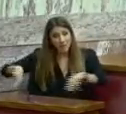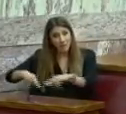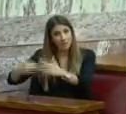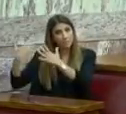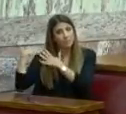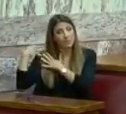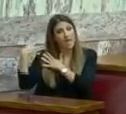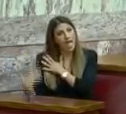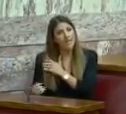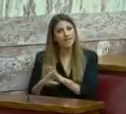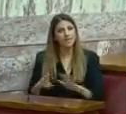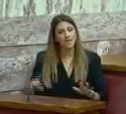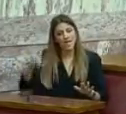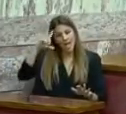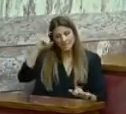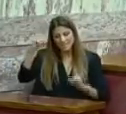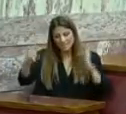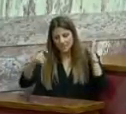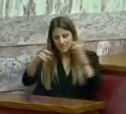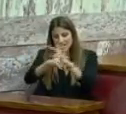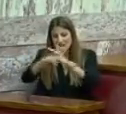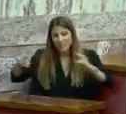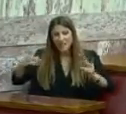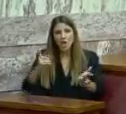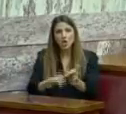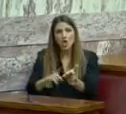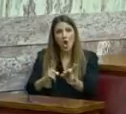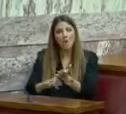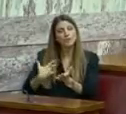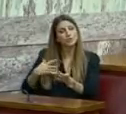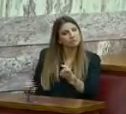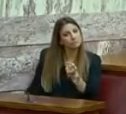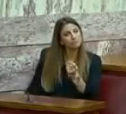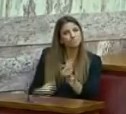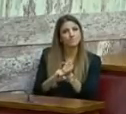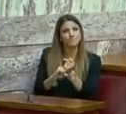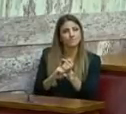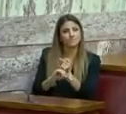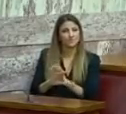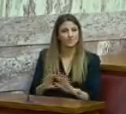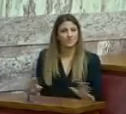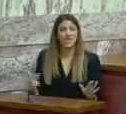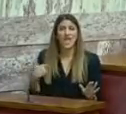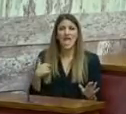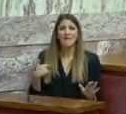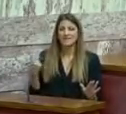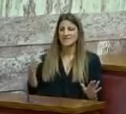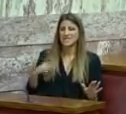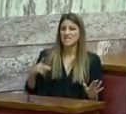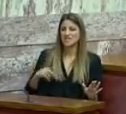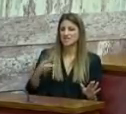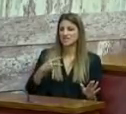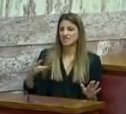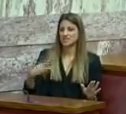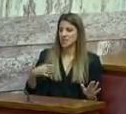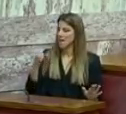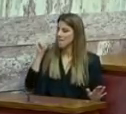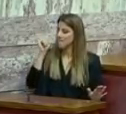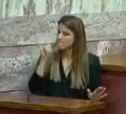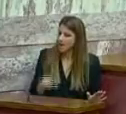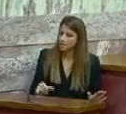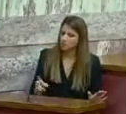απόλυτη πολιτική και νομική συνέπεια. Ο ΣΥΡΙΖΑ έχει χειριστεί όλα αυτά τα